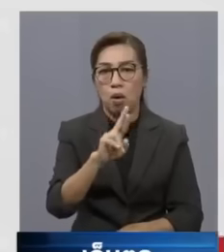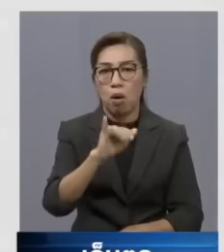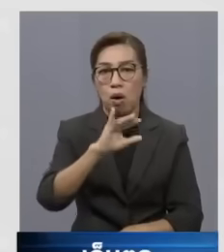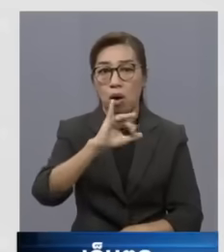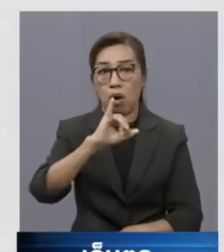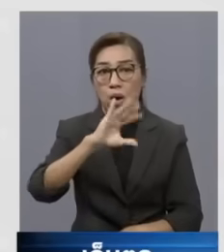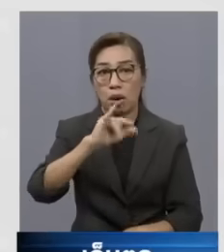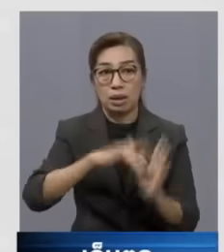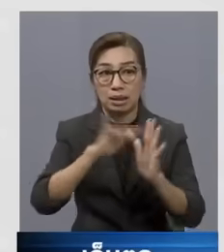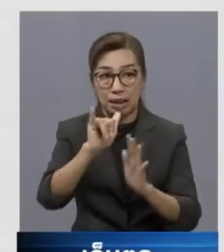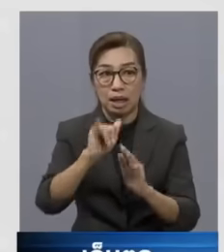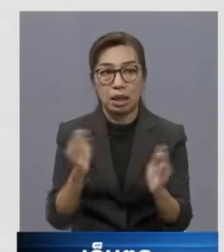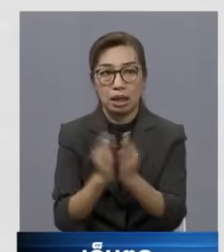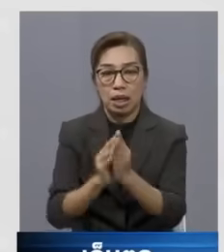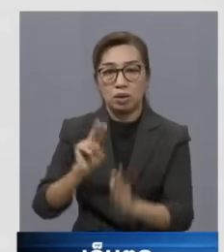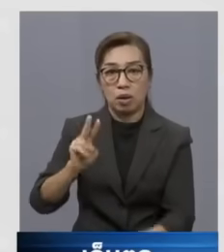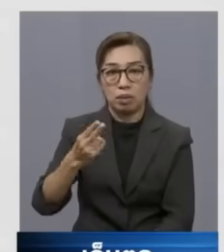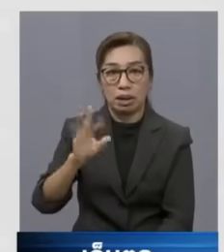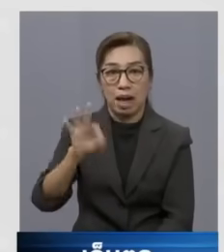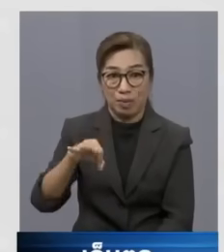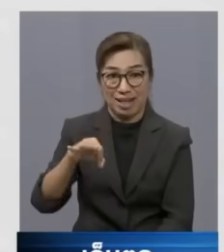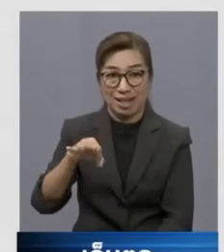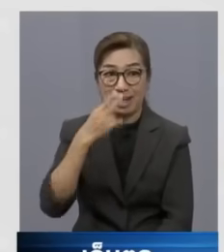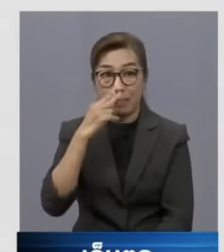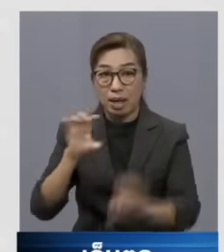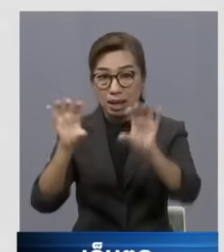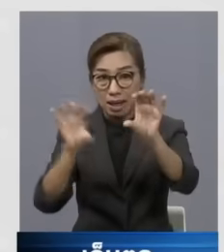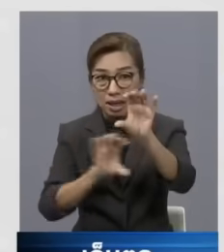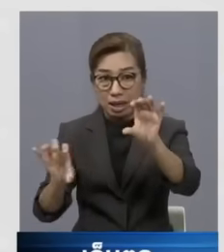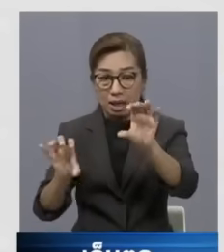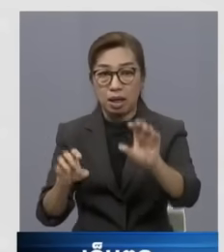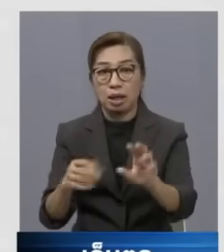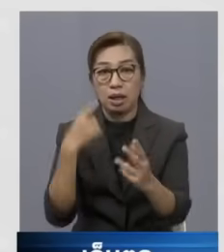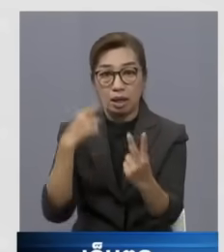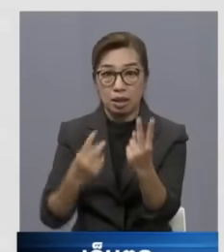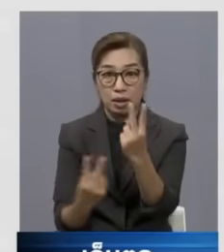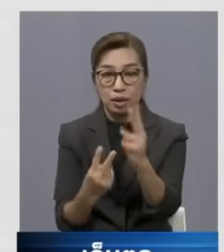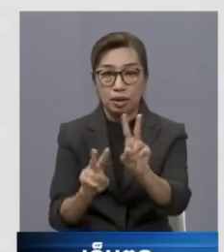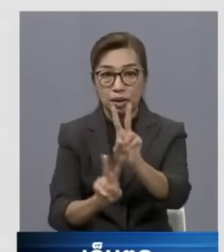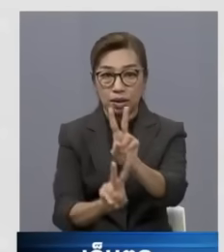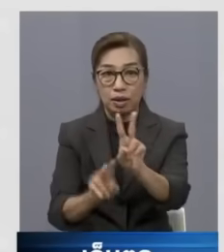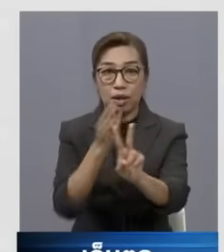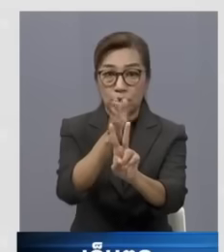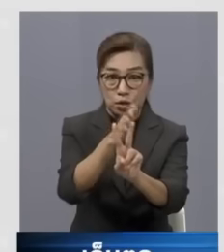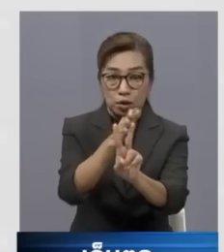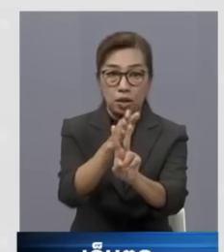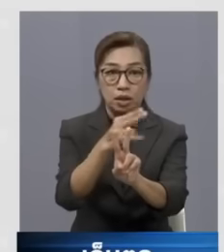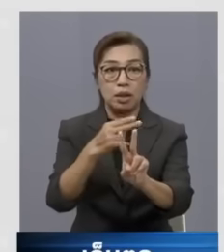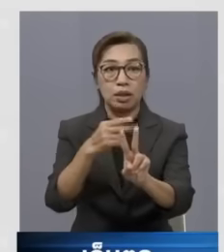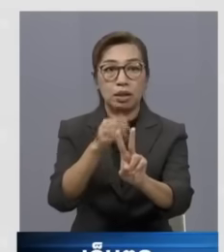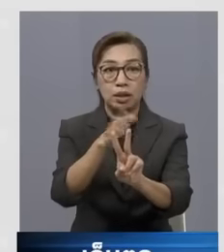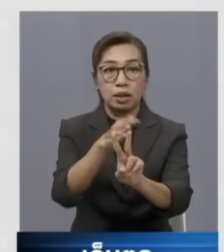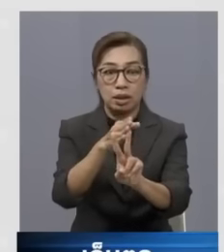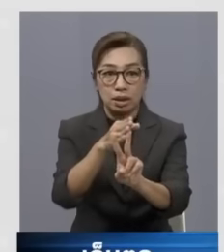ชนะเลือกตั้งมา 29,000คะแนนนะฮะตามมาด้วยนายแพทย์บัญญัติเจตนาจารย์14,000ขออภัยครับ